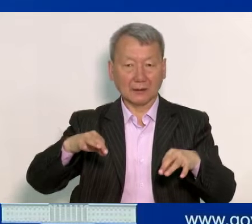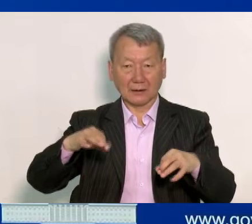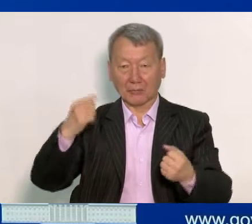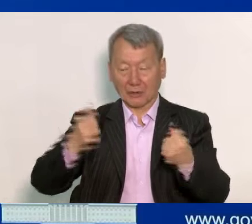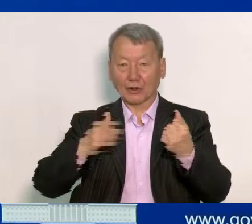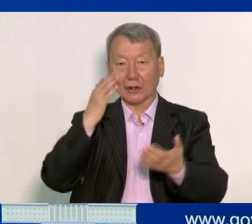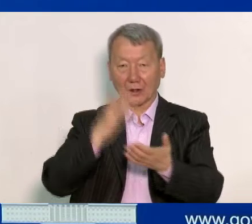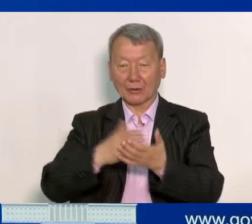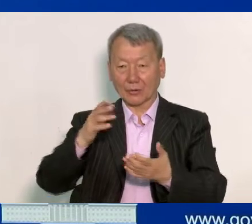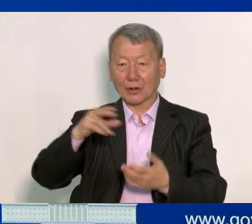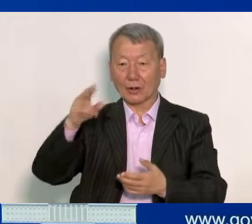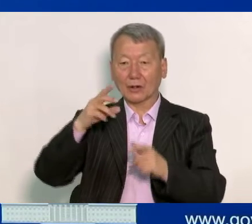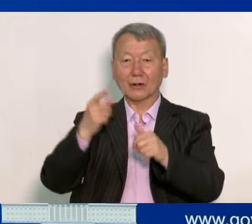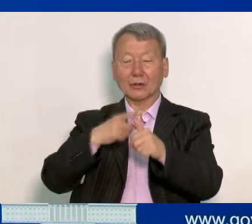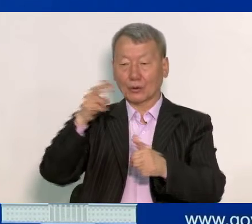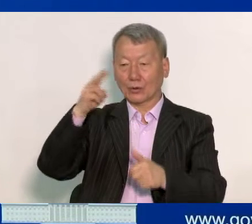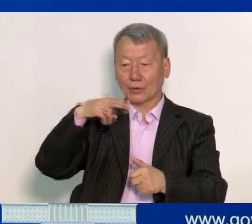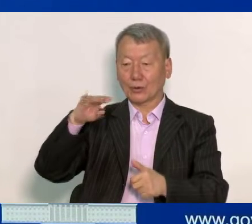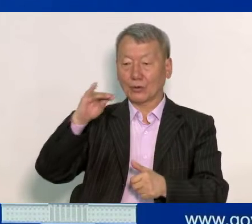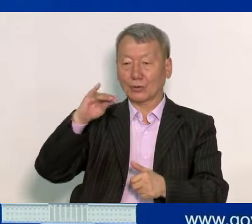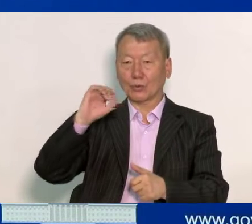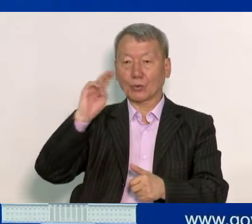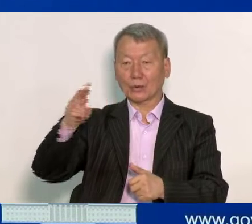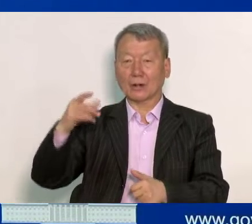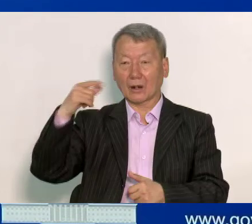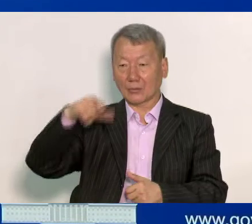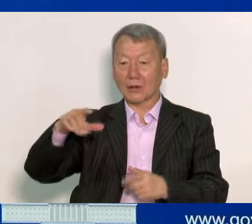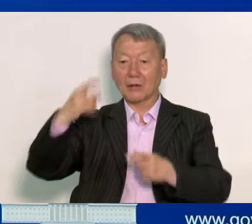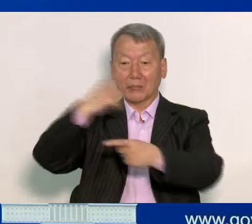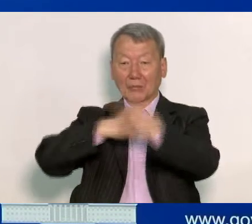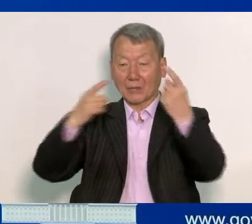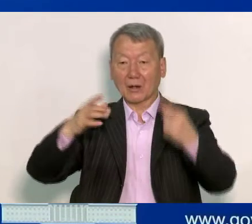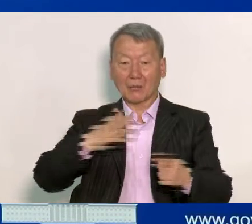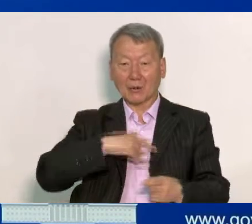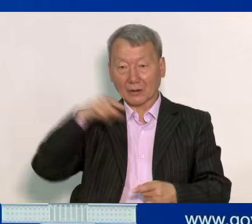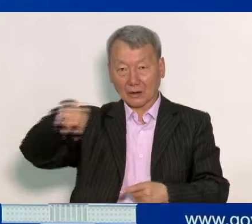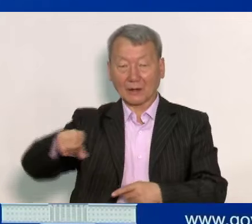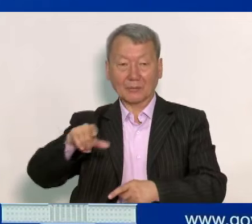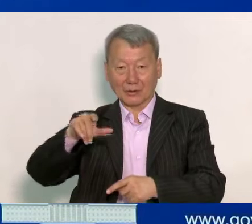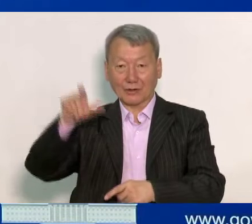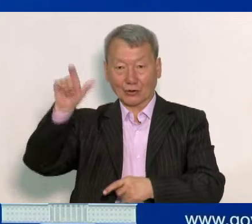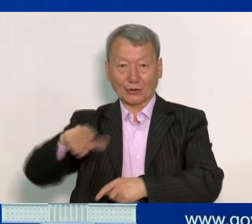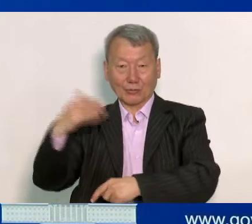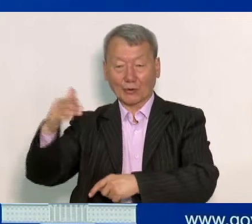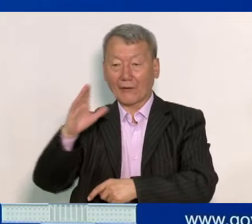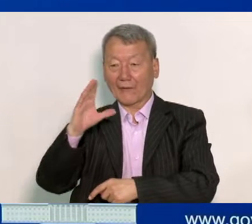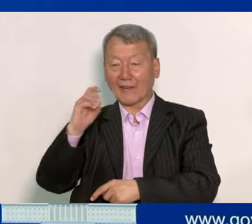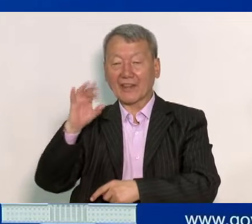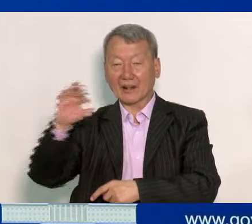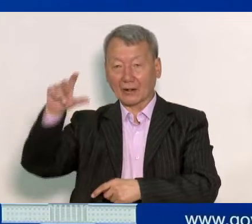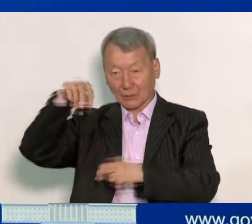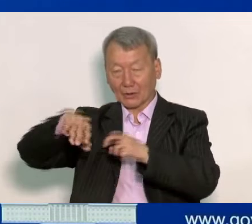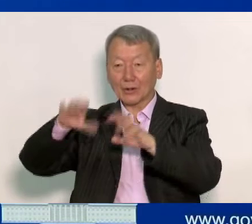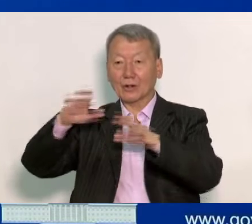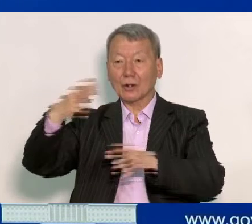транспорт бар, ДУК деп коебуз. Ошолор ушул пункттарга жайгашкан дагы биздин ветеринардык адистер азыр бүгүнкү күнгө